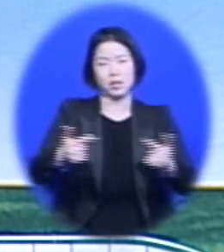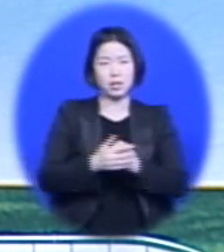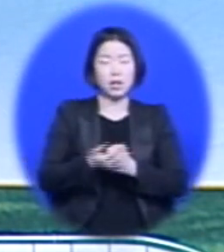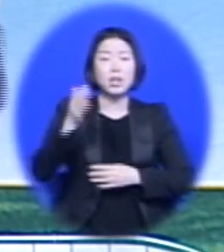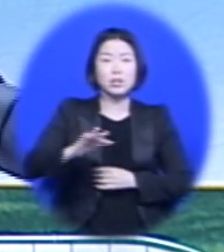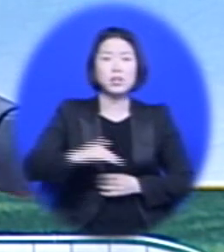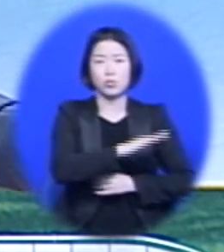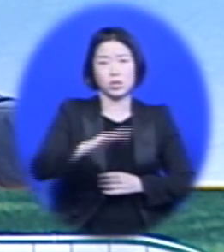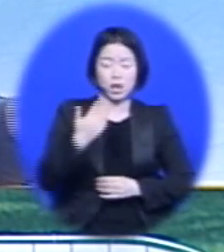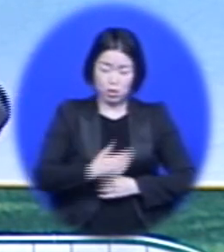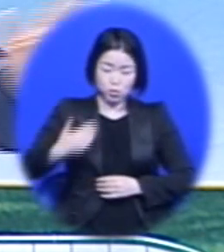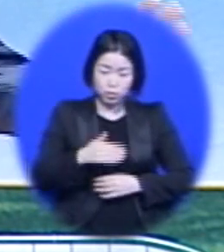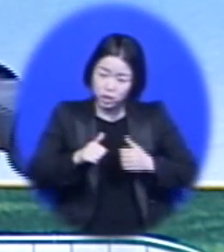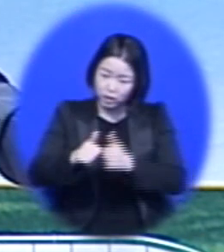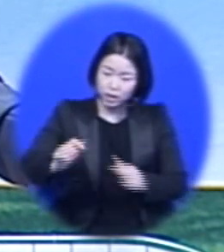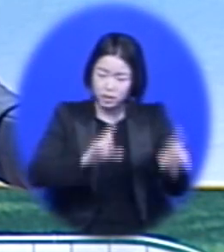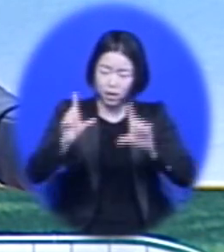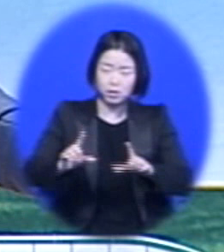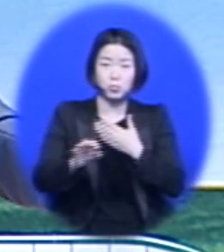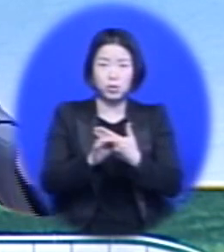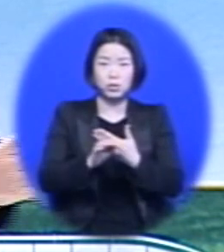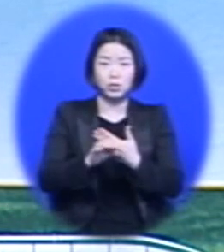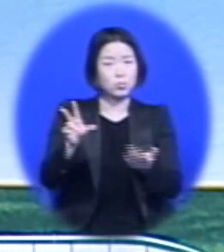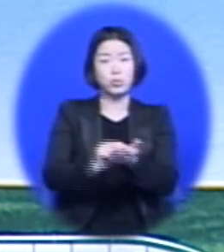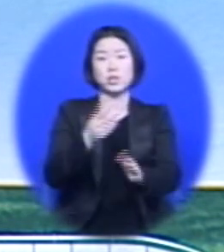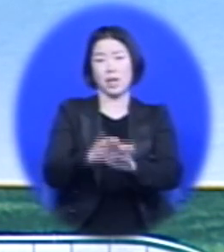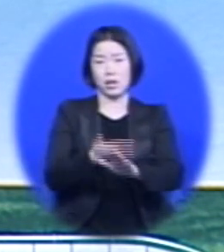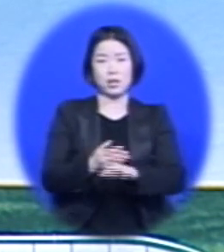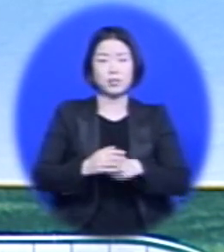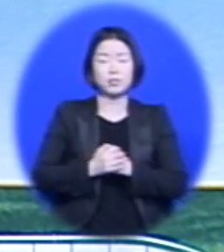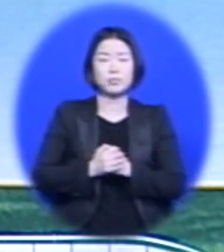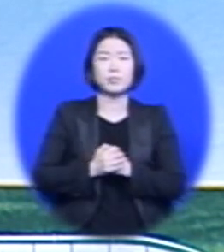그러나 우리가 육신을 따라 살면 문제가 달라집니다.